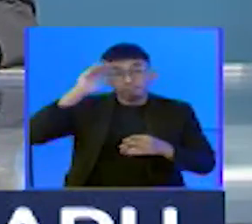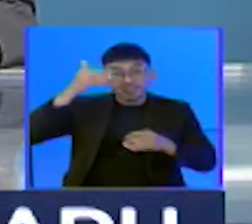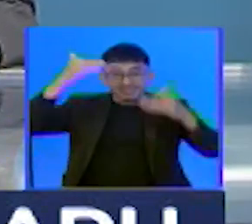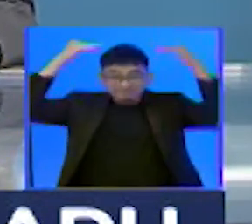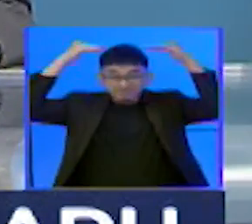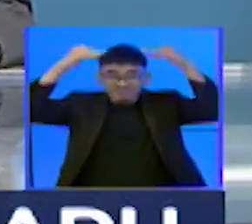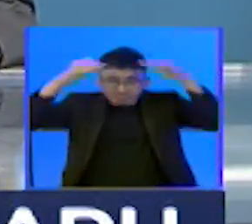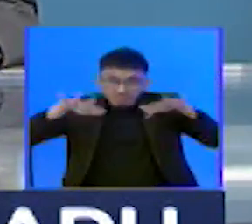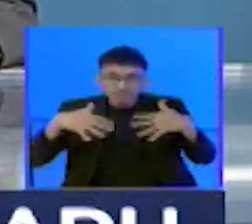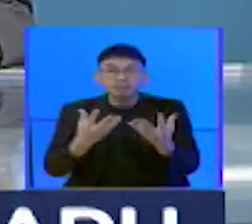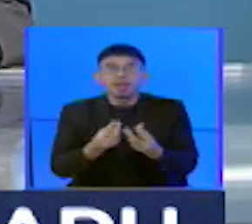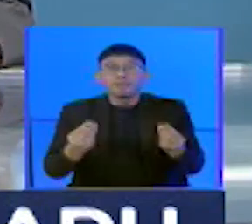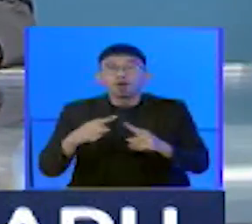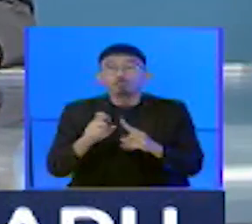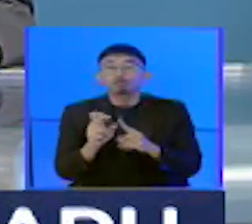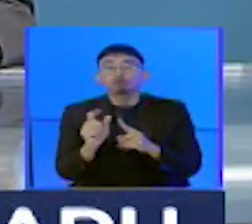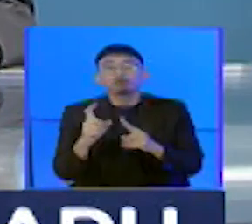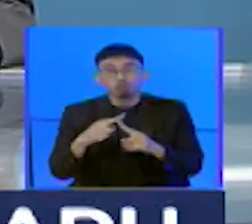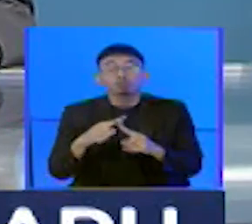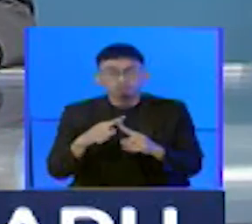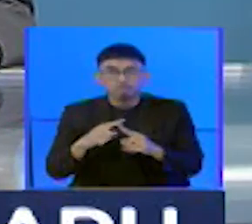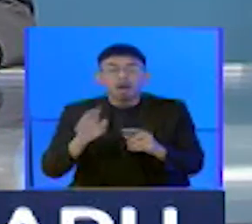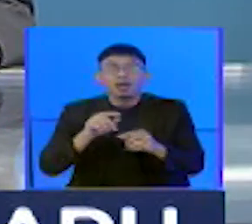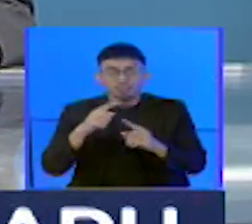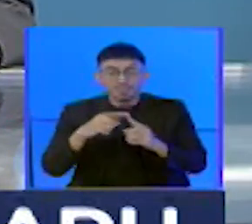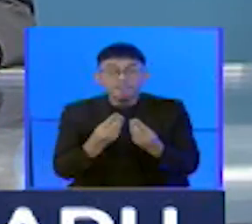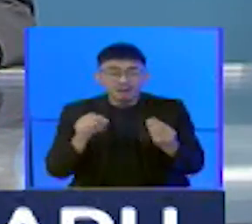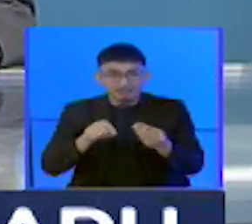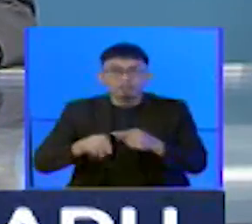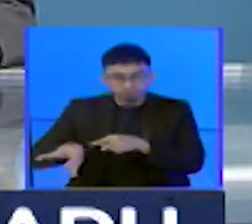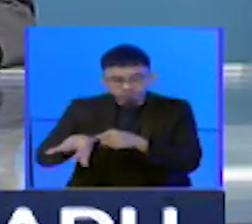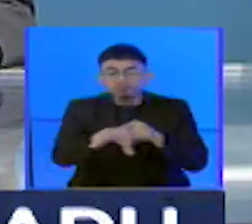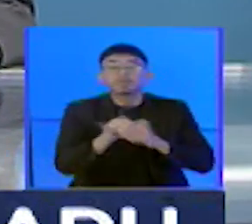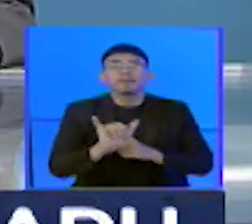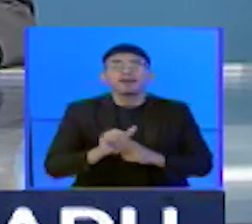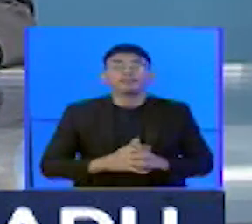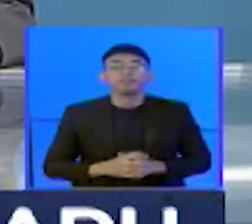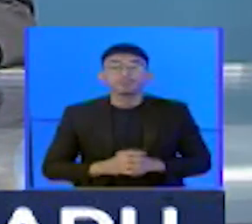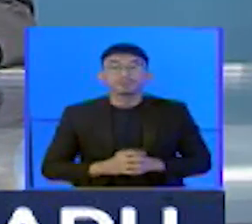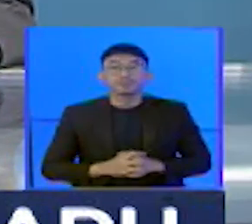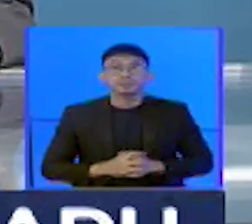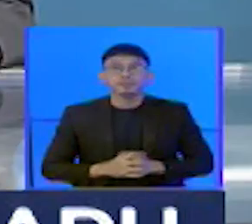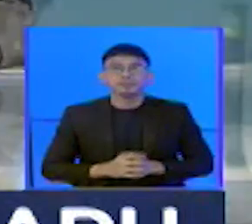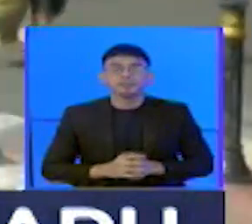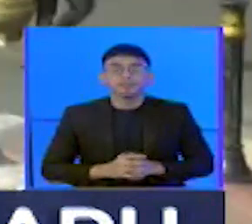di wilayah Jakarta Timur sejumlah fasilitas umum seperti halte bus dan taman turut disemprot